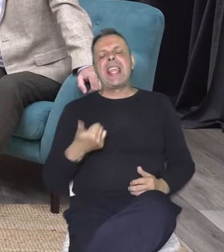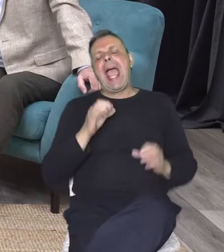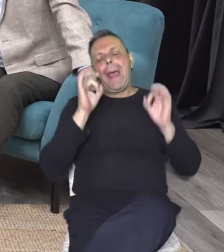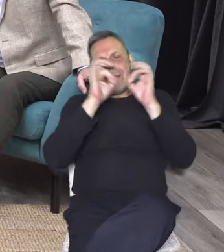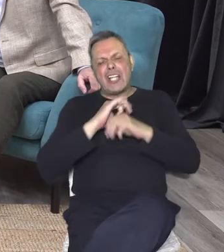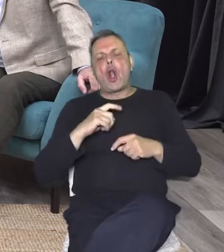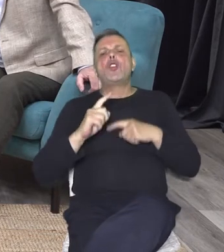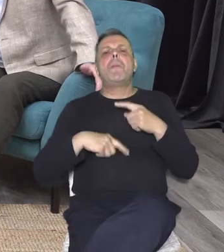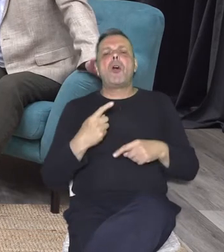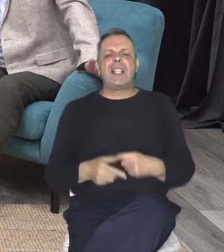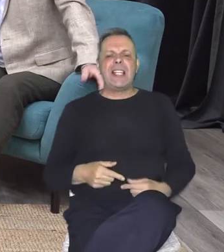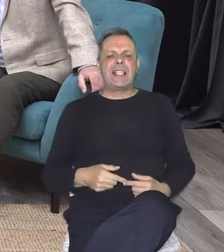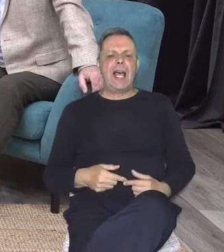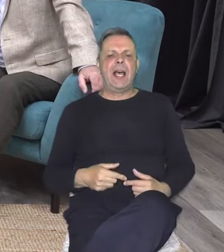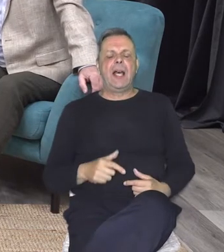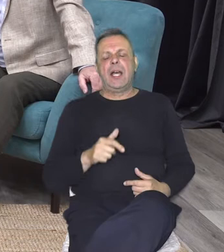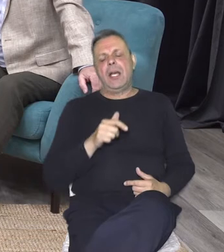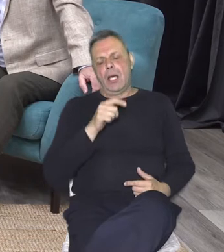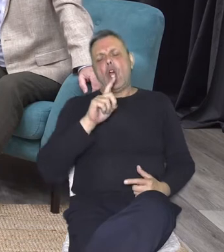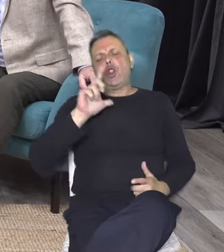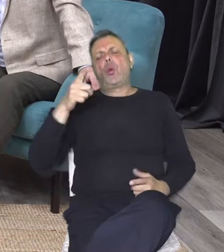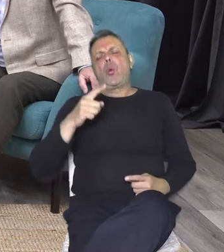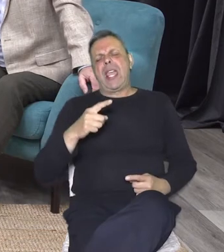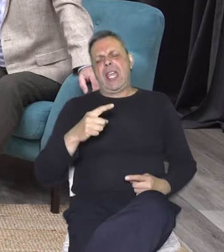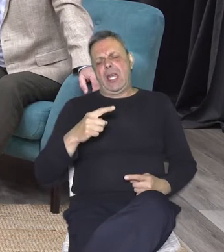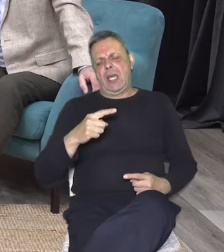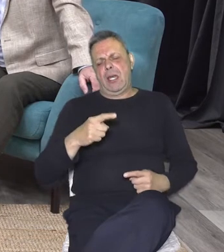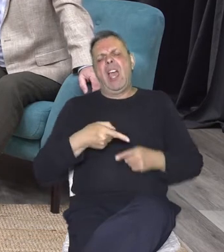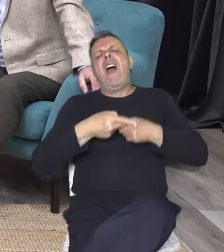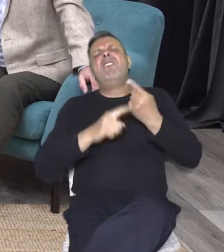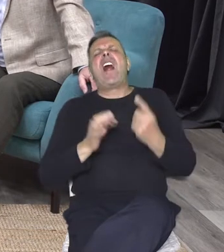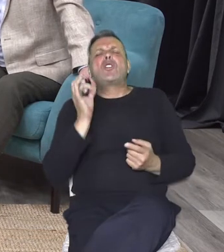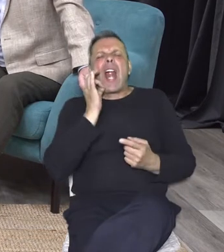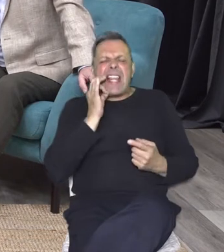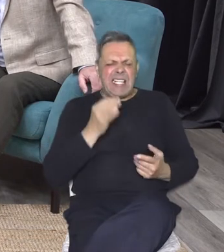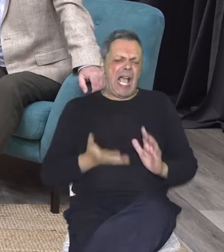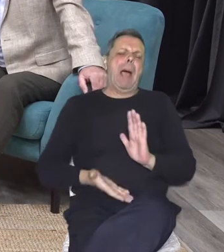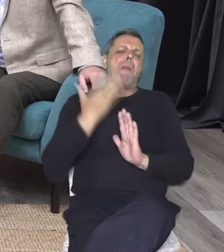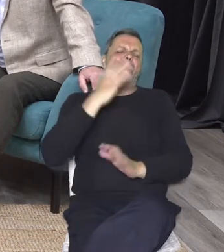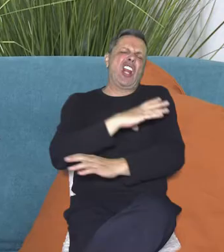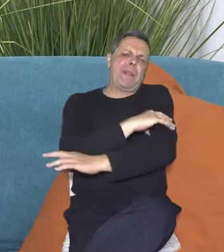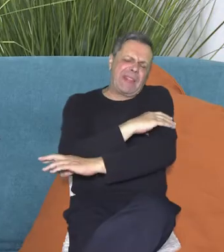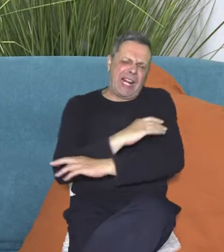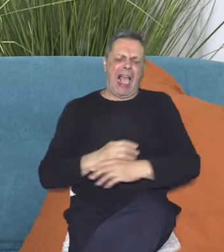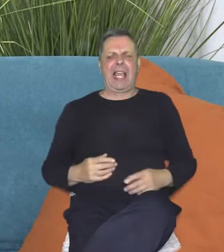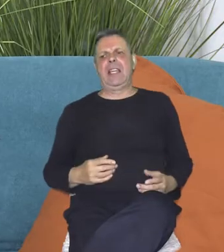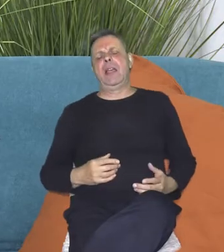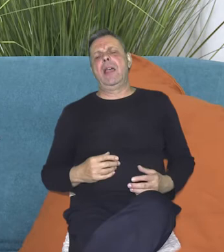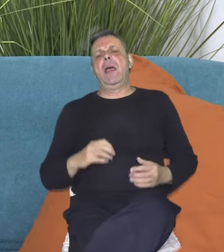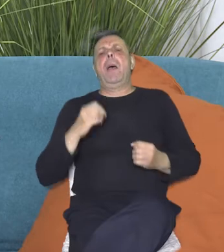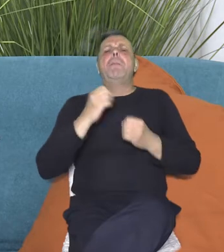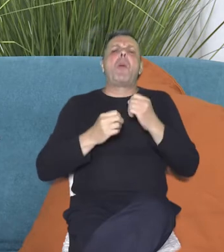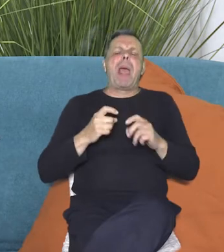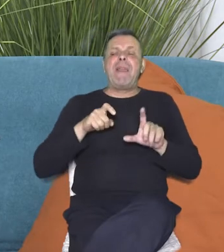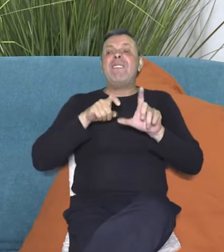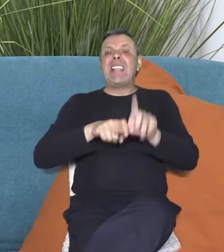je nažalost posljedica silnih drugih faktora rizika koji dovode, to je povišen krvni tlak, zatim neki